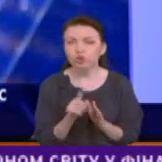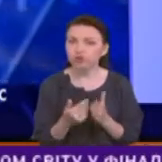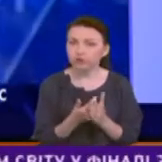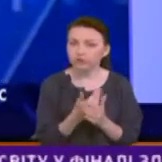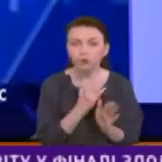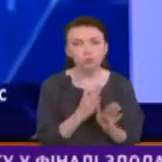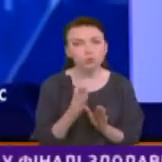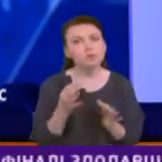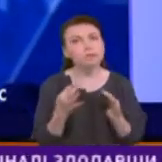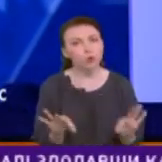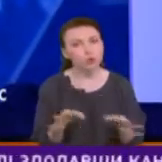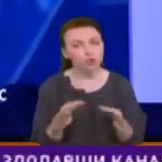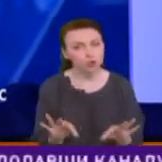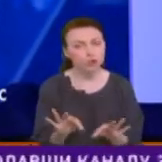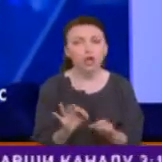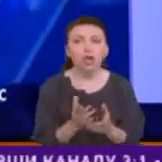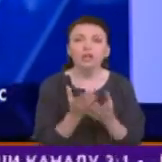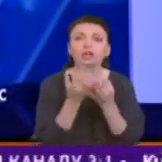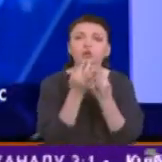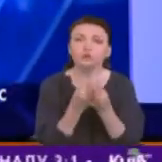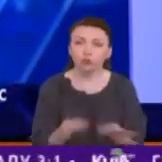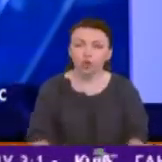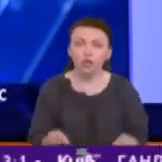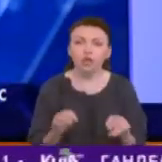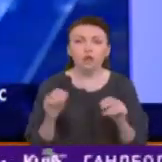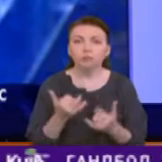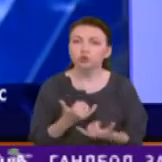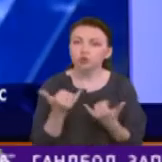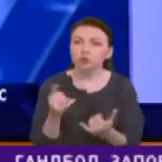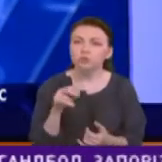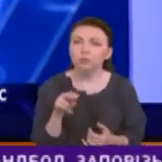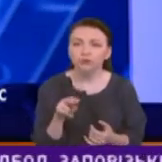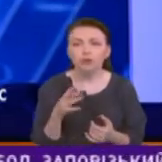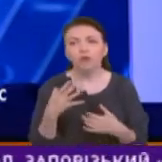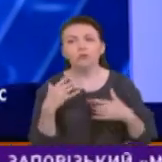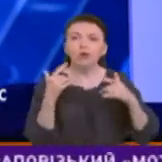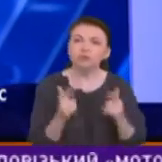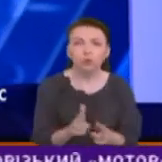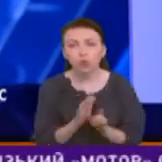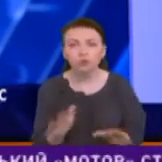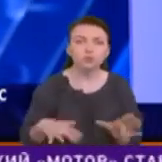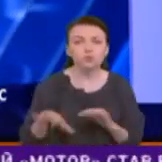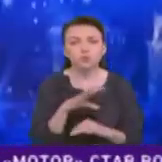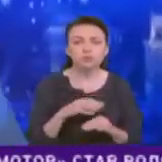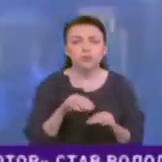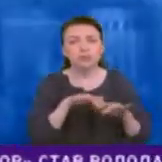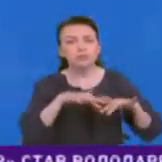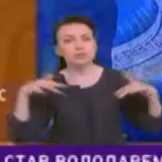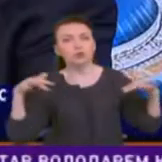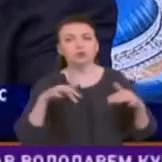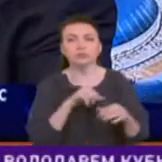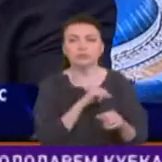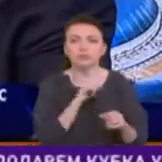структура достатньо демократична. І вона дозволяє почесному патріарху бути незгодним з усім синодом